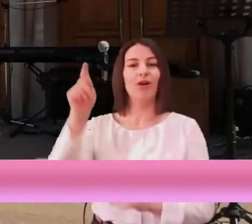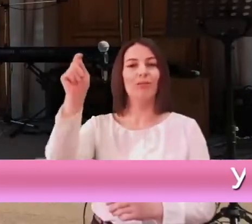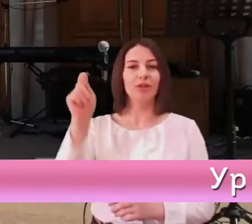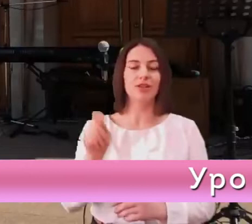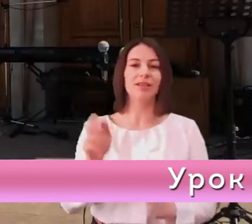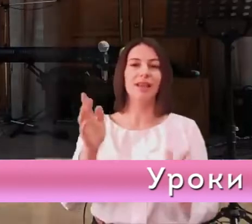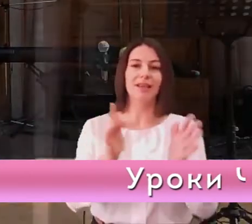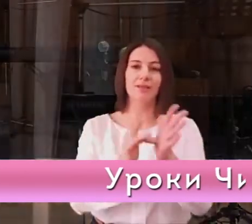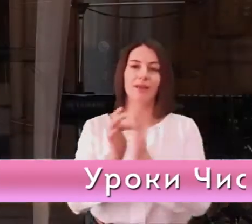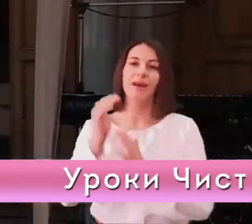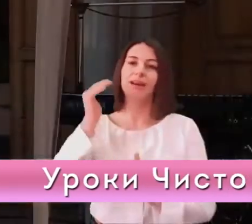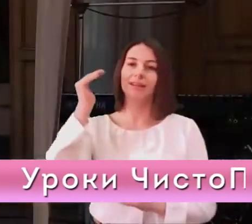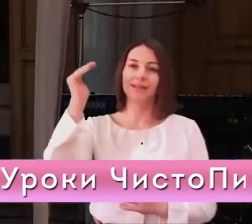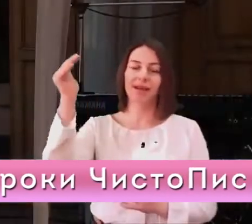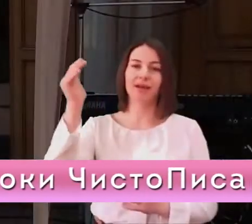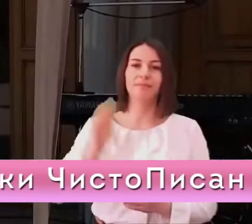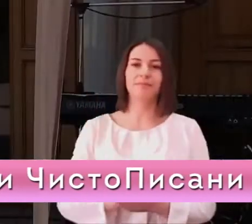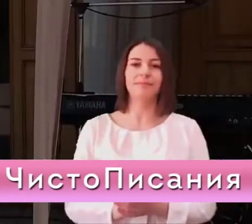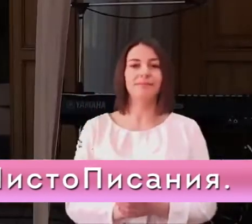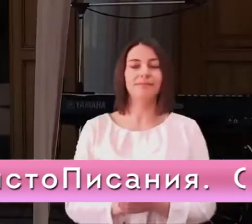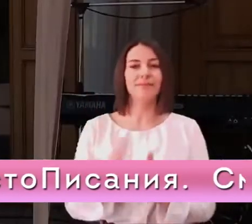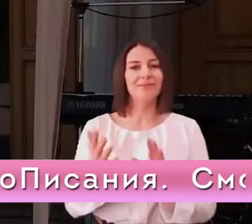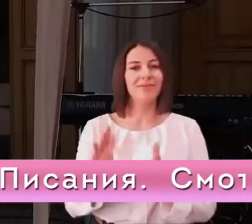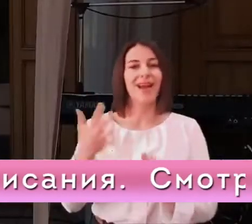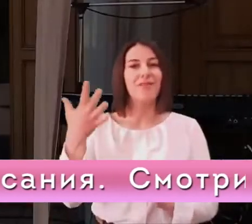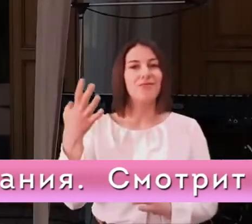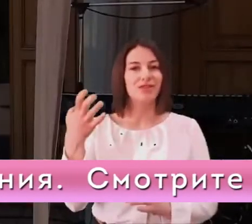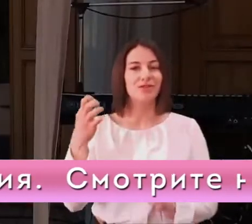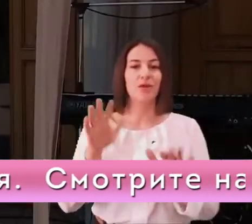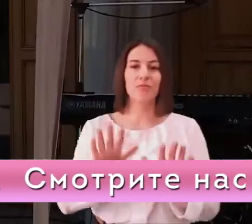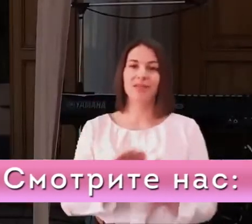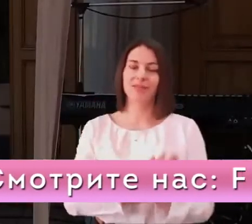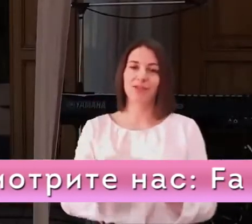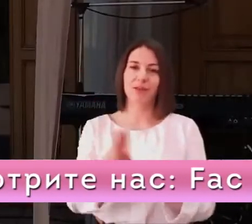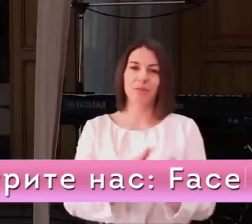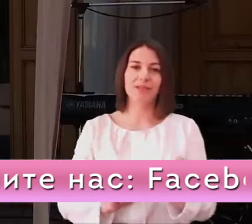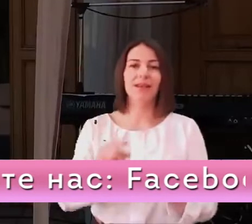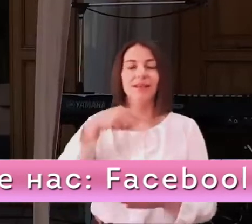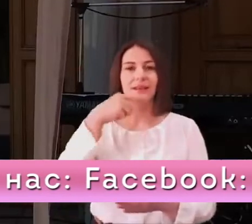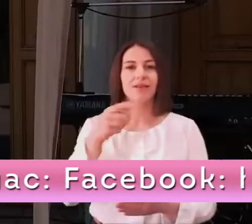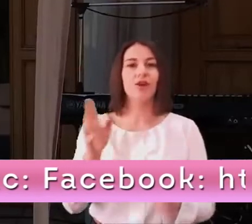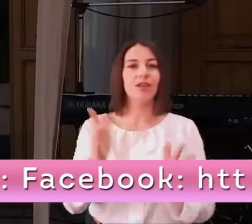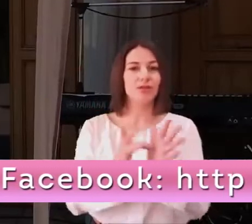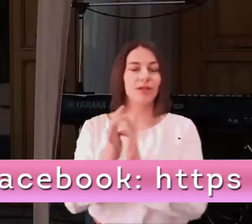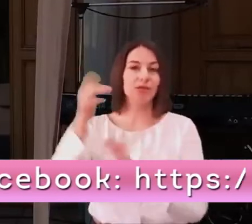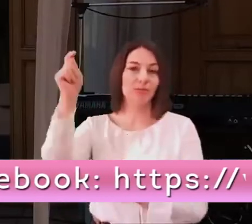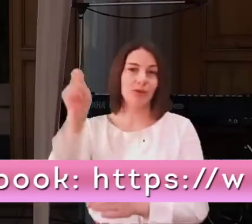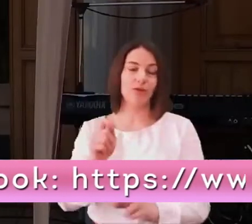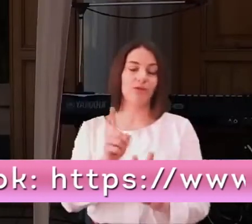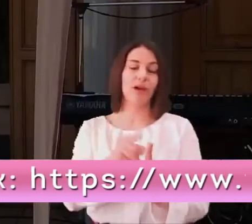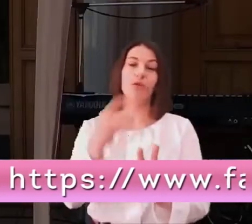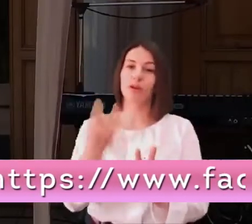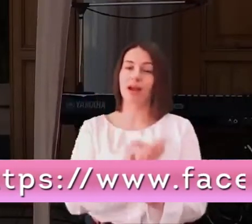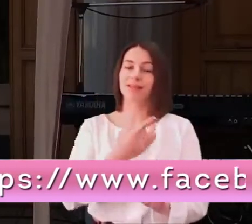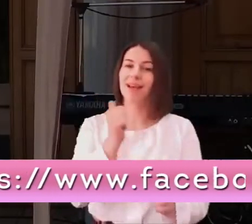Иисуса Христа. Около 500 текстов в Священном Писании говорят, что Иисус Христос придет во второй раз. Каждый